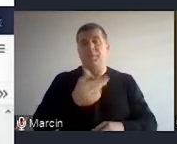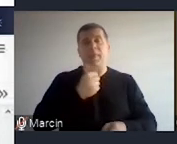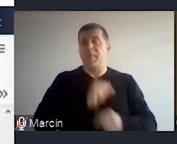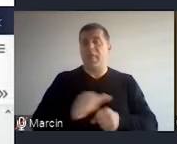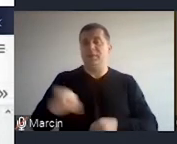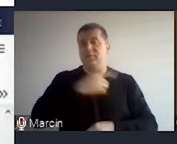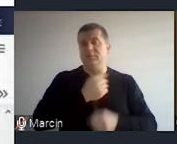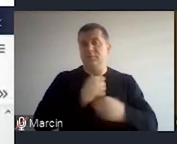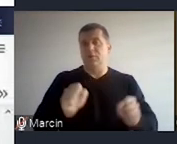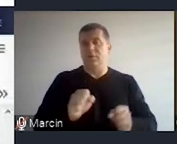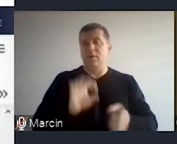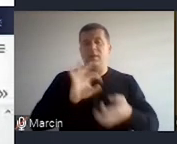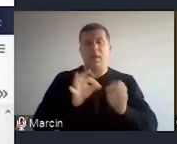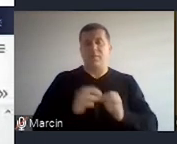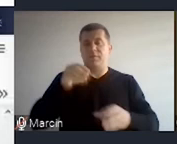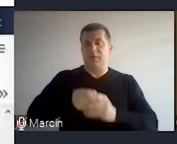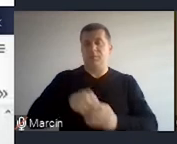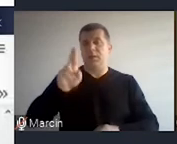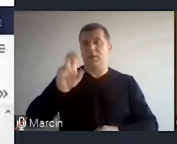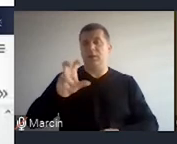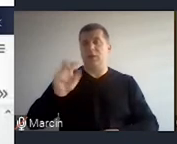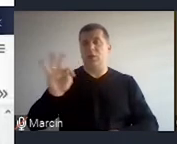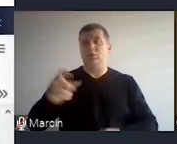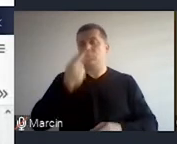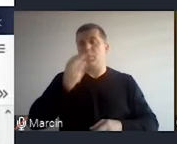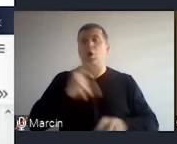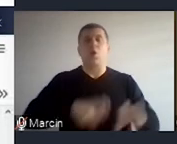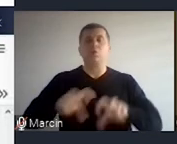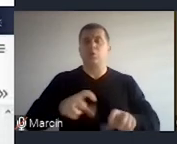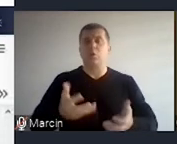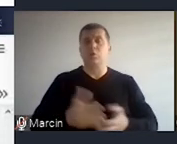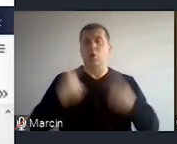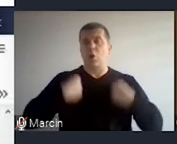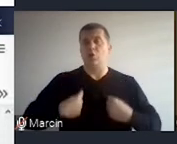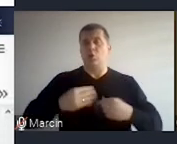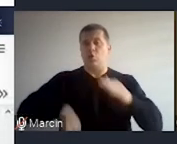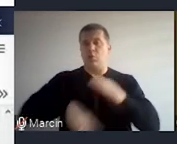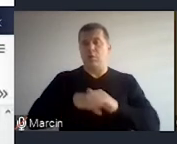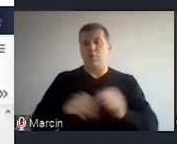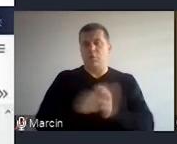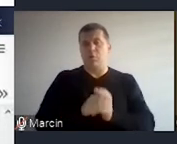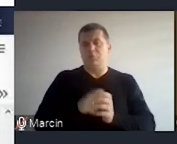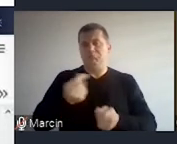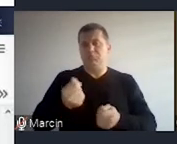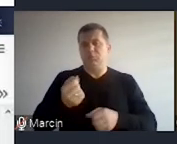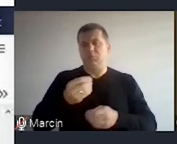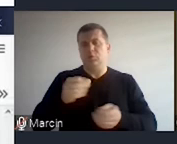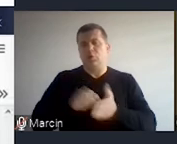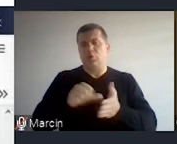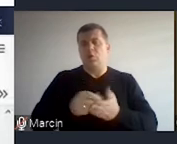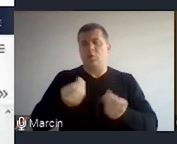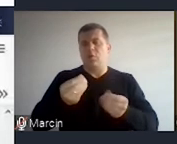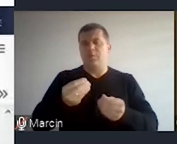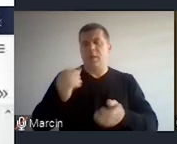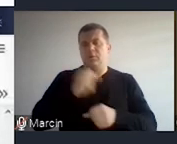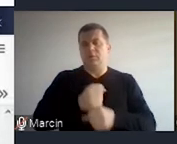jesteście zwolnieni nawet w ryczałcie. Zobaczcie, o co chodzi. Osoba upoważniona do dysponowania środkami dofinansowania